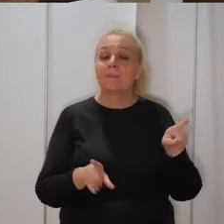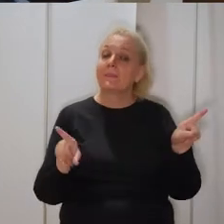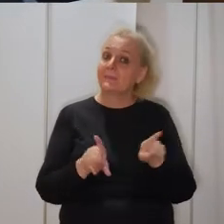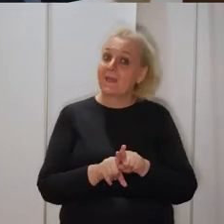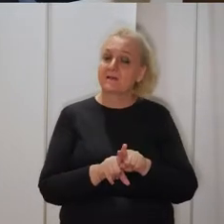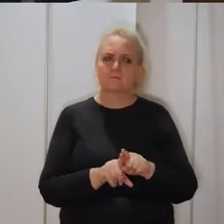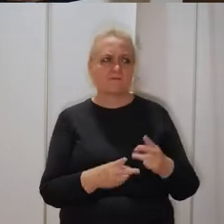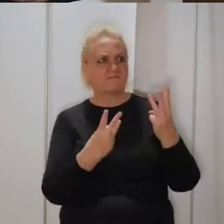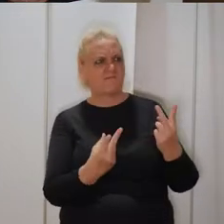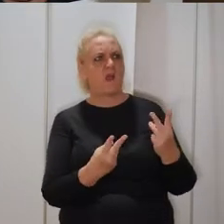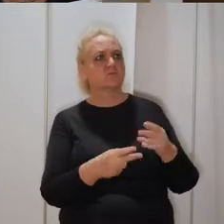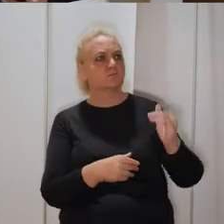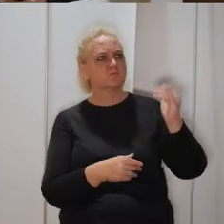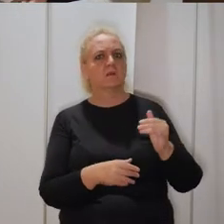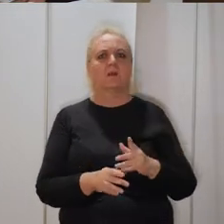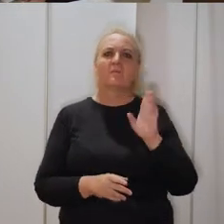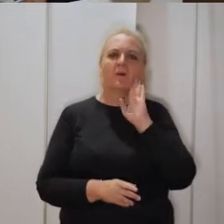podważaniu autorytetów.